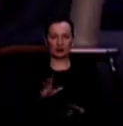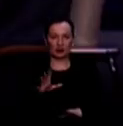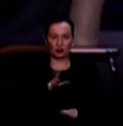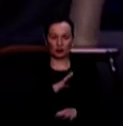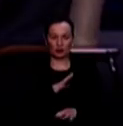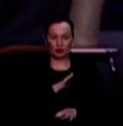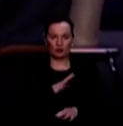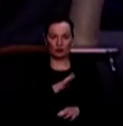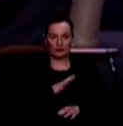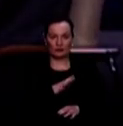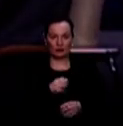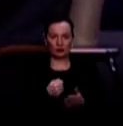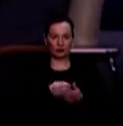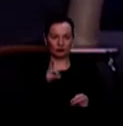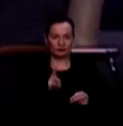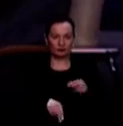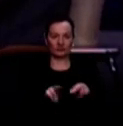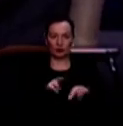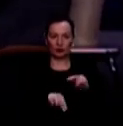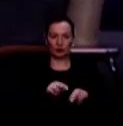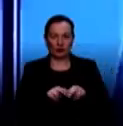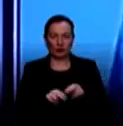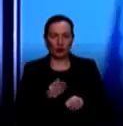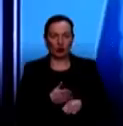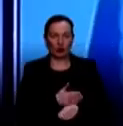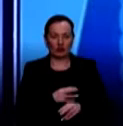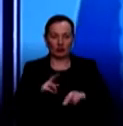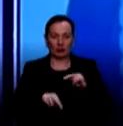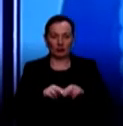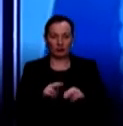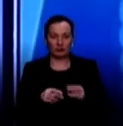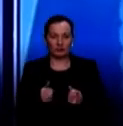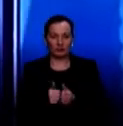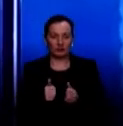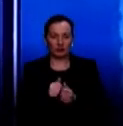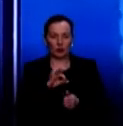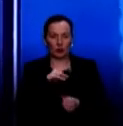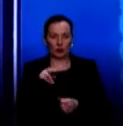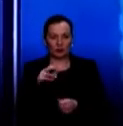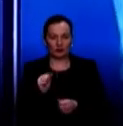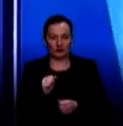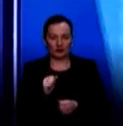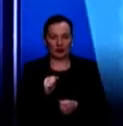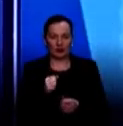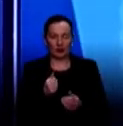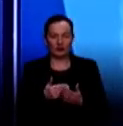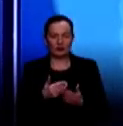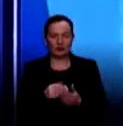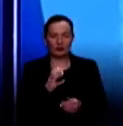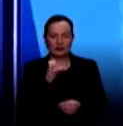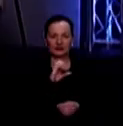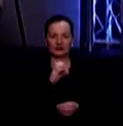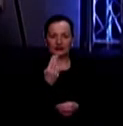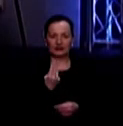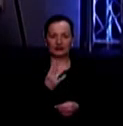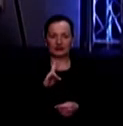Дуже в нас багато виявилося довгобудів. Біля облдержадміністрації ми маємо довгобуд, наприклад, ЦНАПу. Це він так, мав бути завершений,